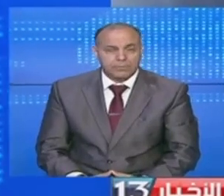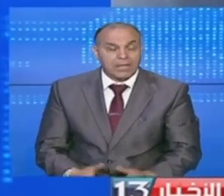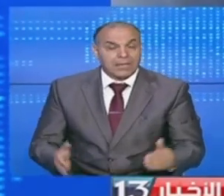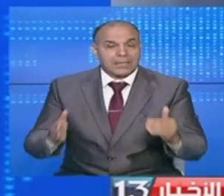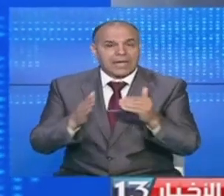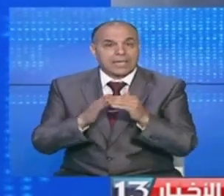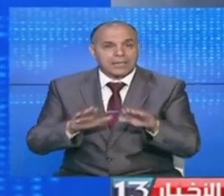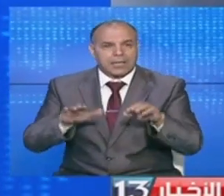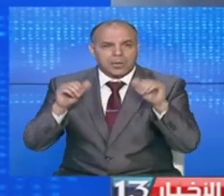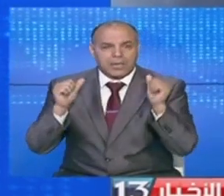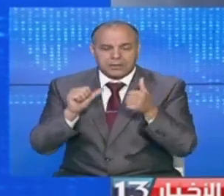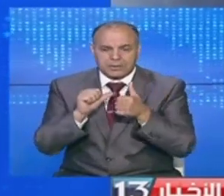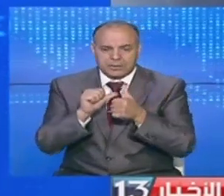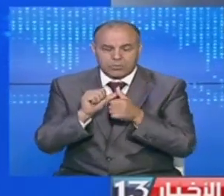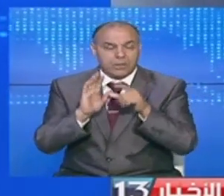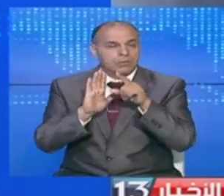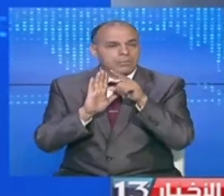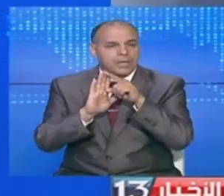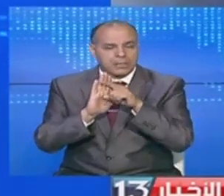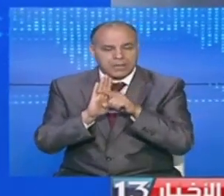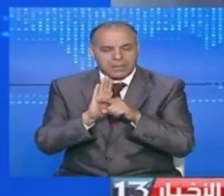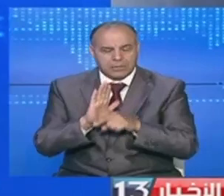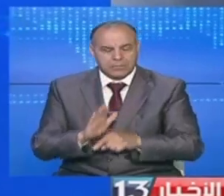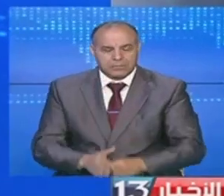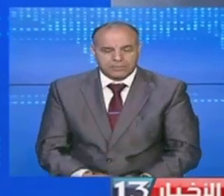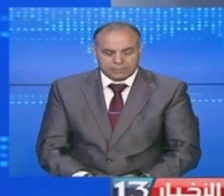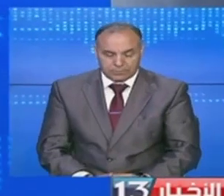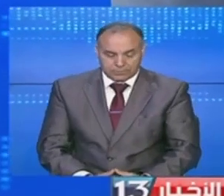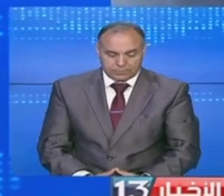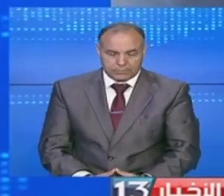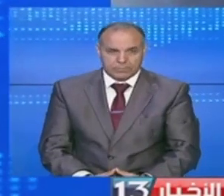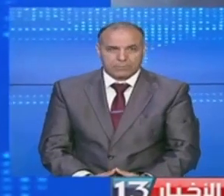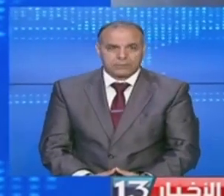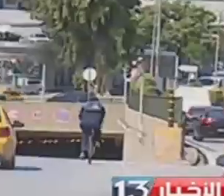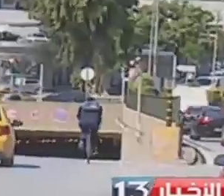نهاية النشرة مشاهدينا الكرام، ونذكركم بأبرز ما جاء فيها من عناوين.